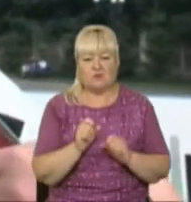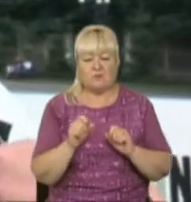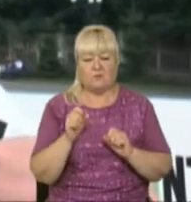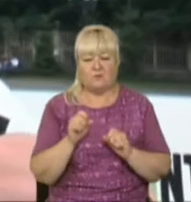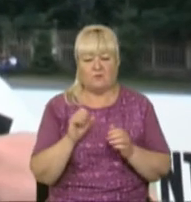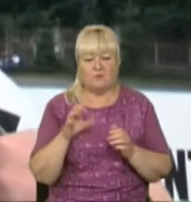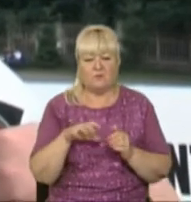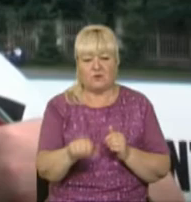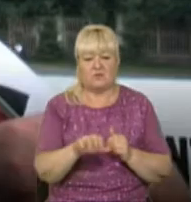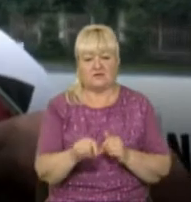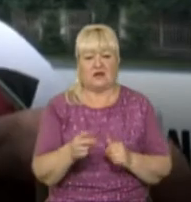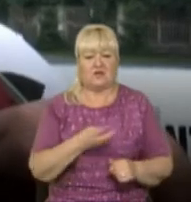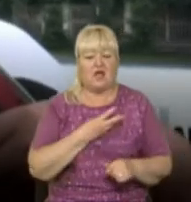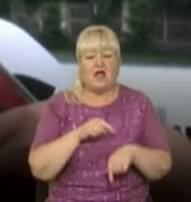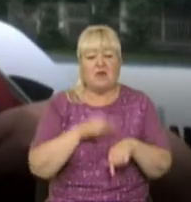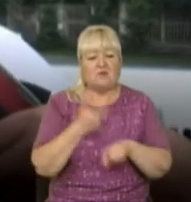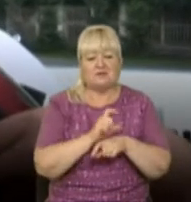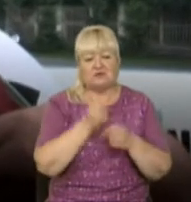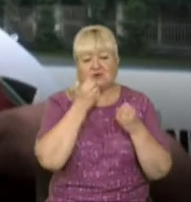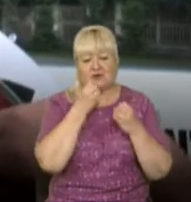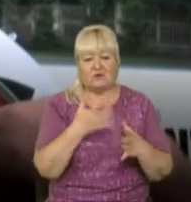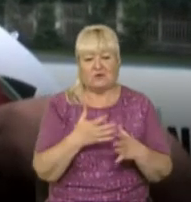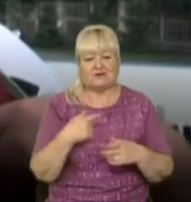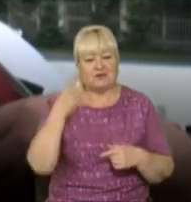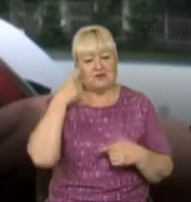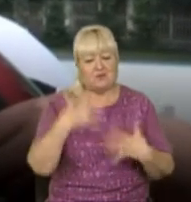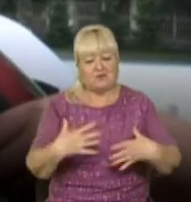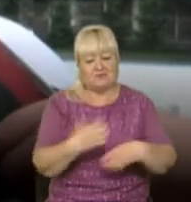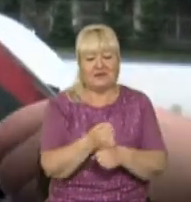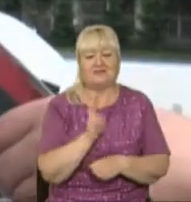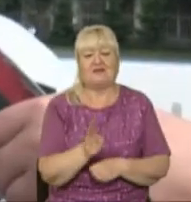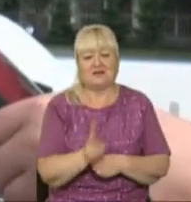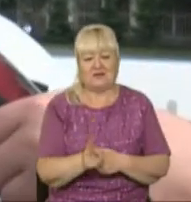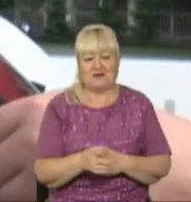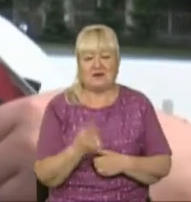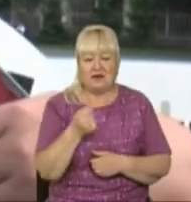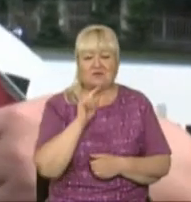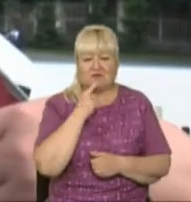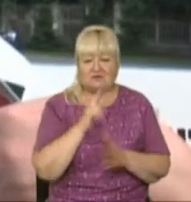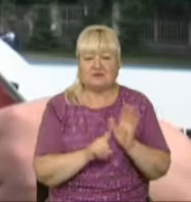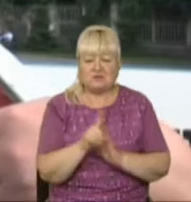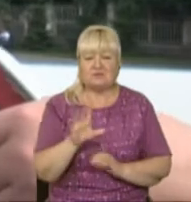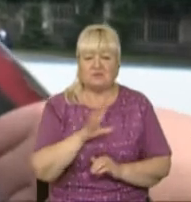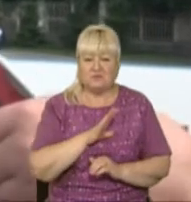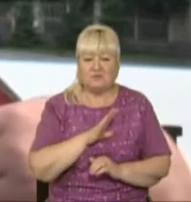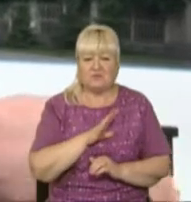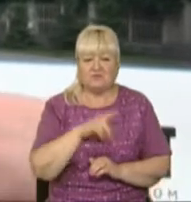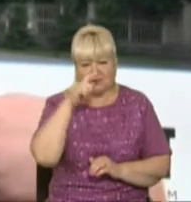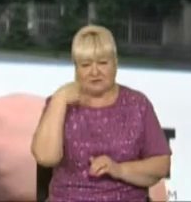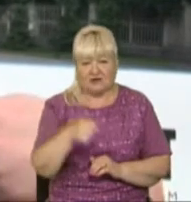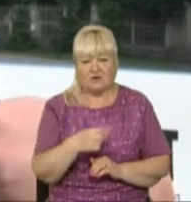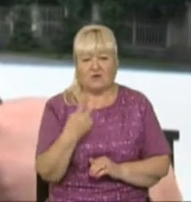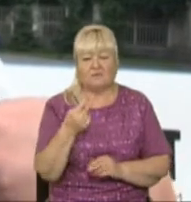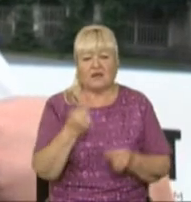дуже хороші, переповнюють. Я думаю, десь кинув 2 кілограми, насправді, бо при спеку трохи важко було. Грали два